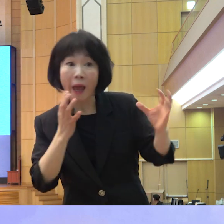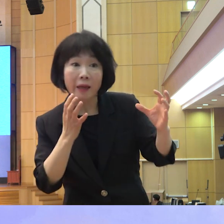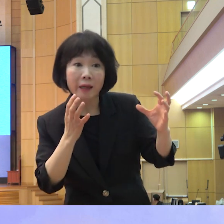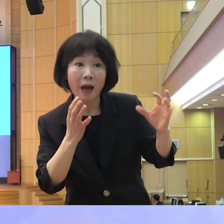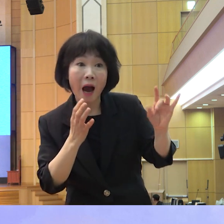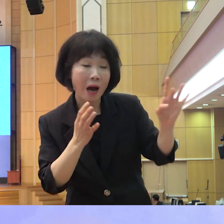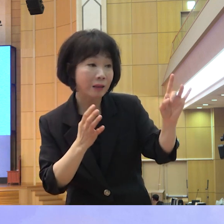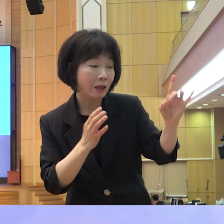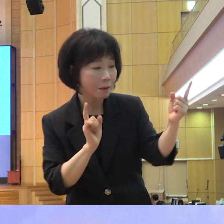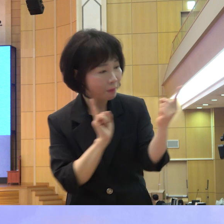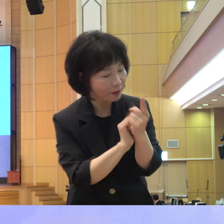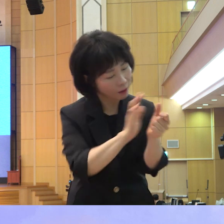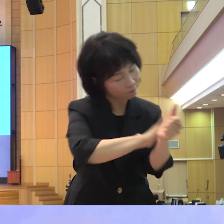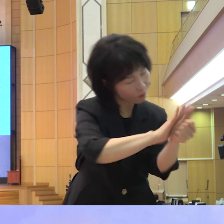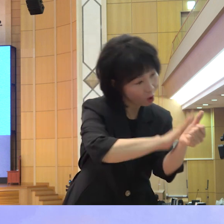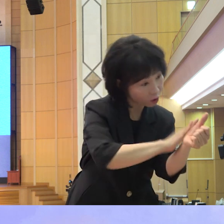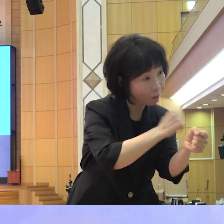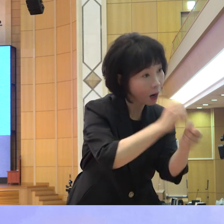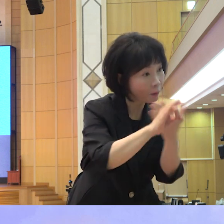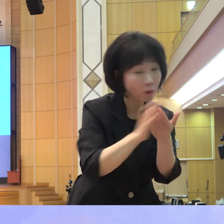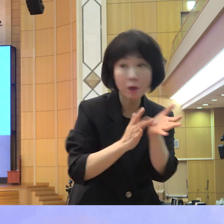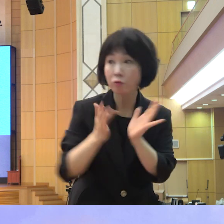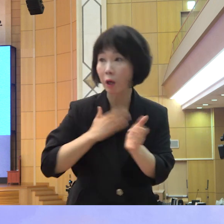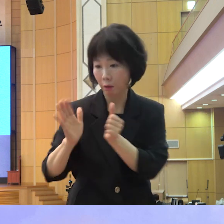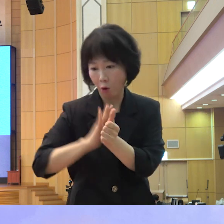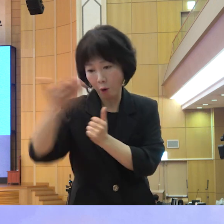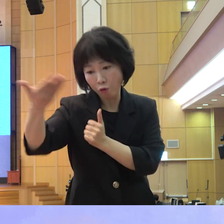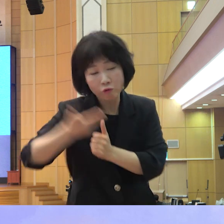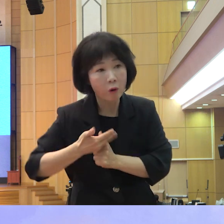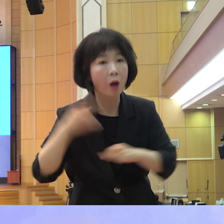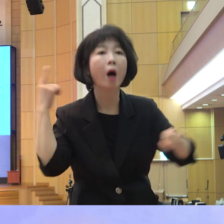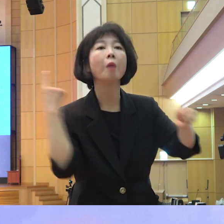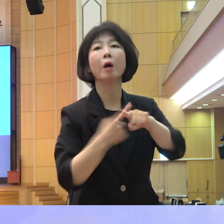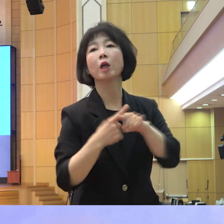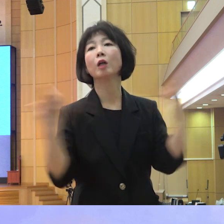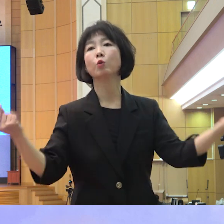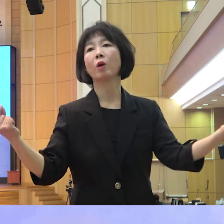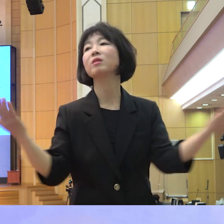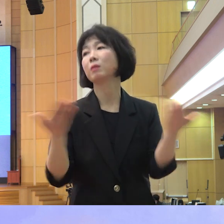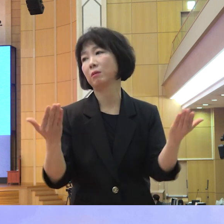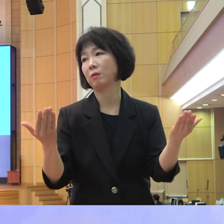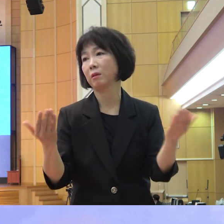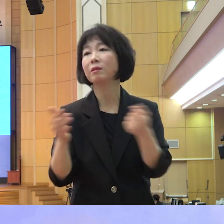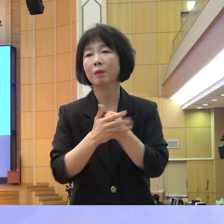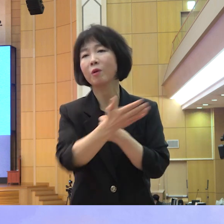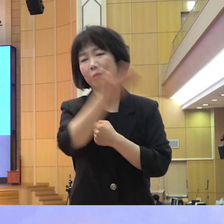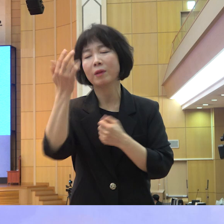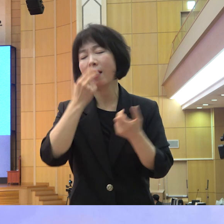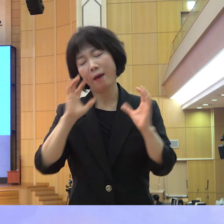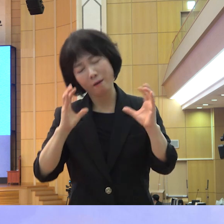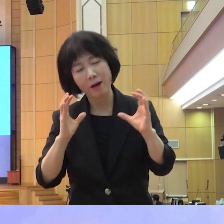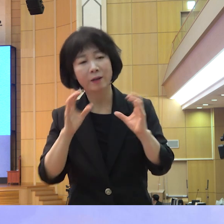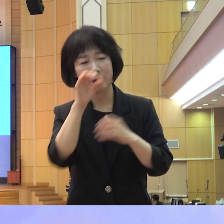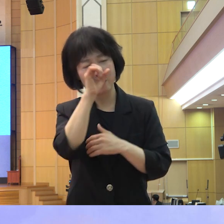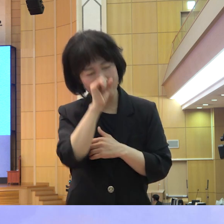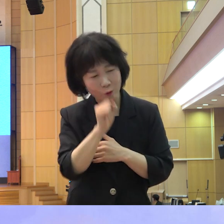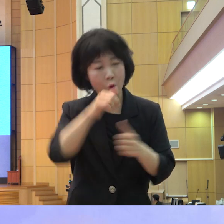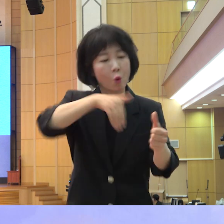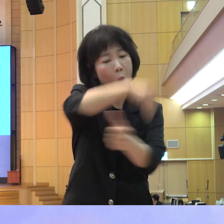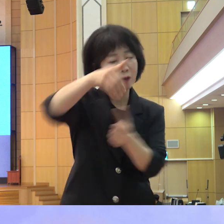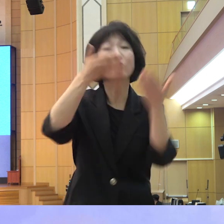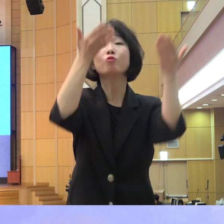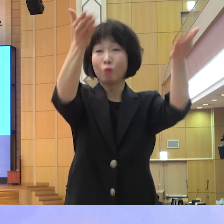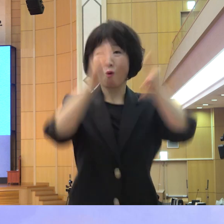영접하면 예수님을 영접하는 거랑 마찬가지라는 거예요. 그러니까 여러분, 어린아이들에게 좋은 환경